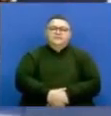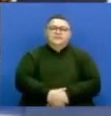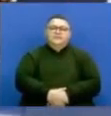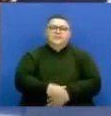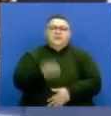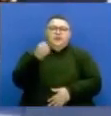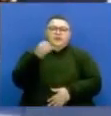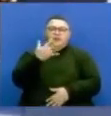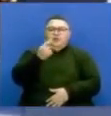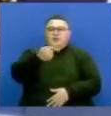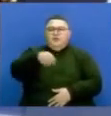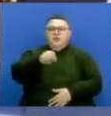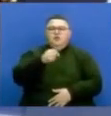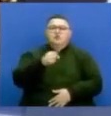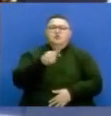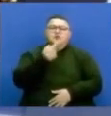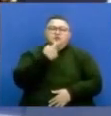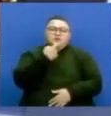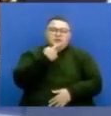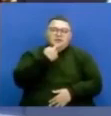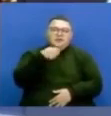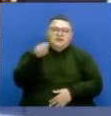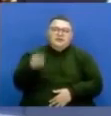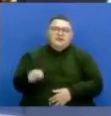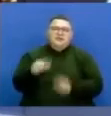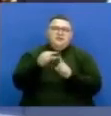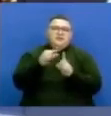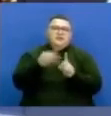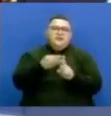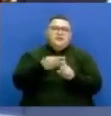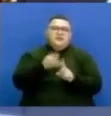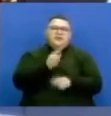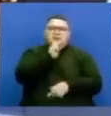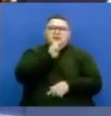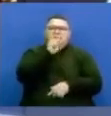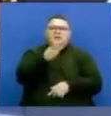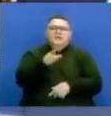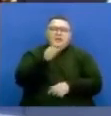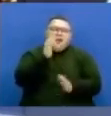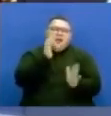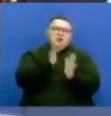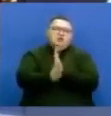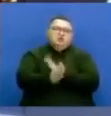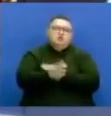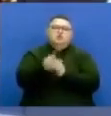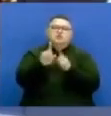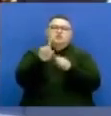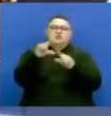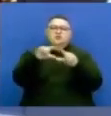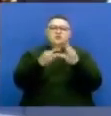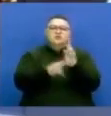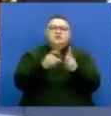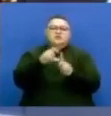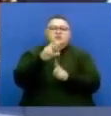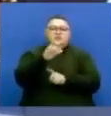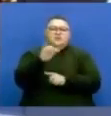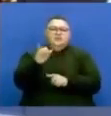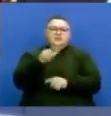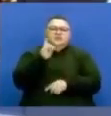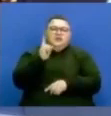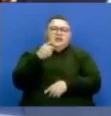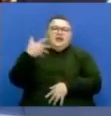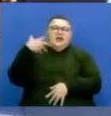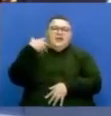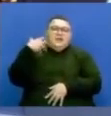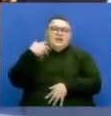Informasi terkini terkait hasil sidang umum PBB kita tanyakan langsung kepada reporter TV One Yanri Subekti langsung dari New York,